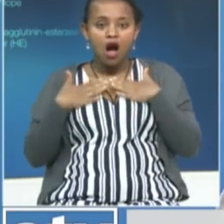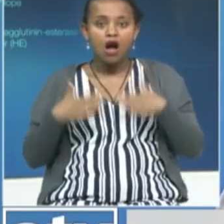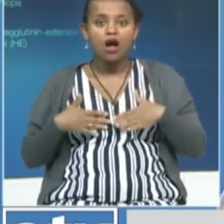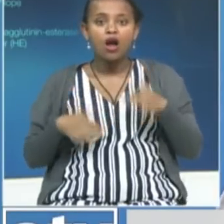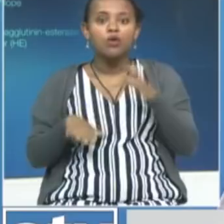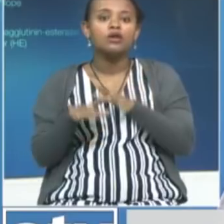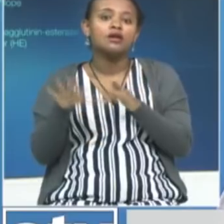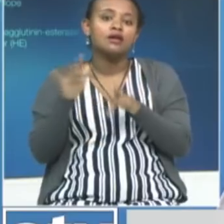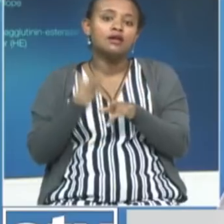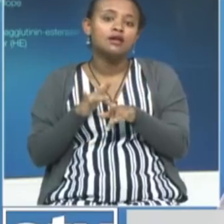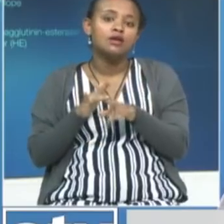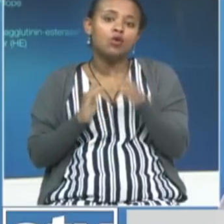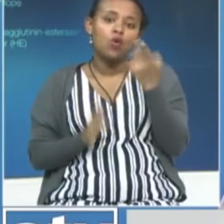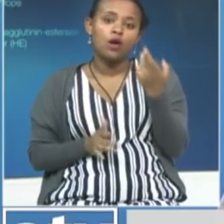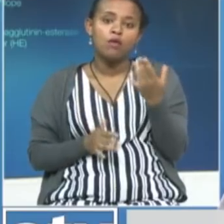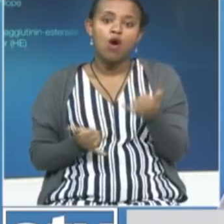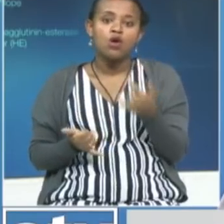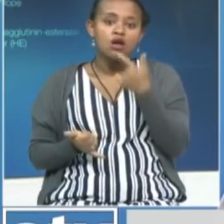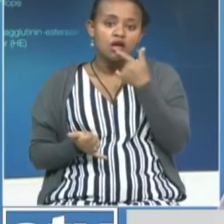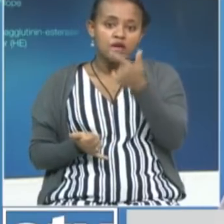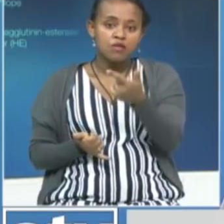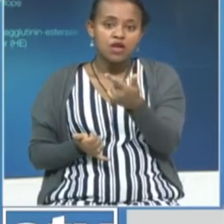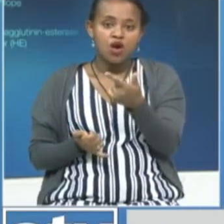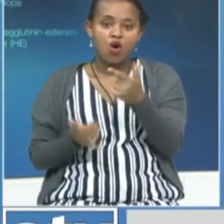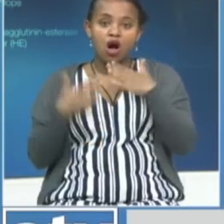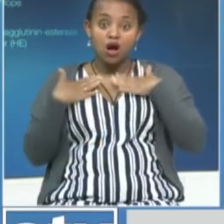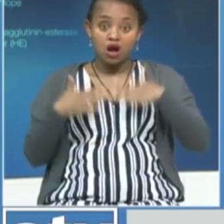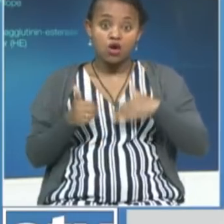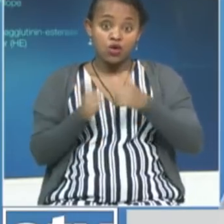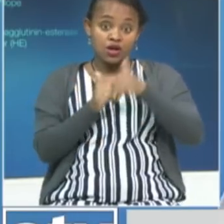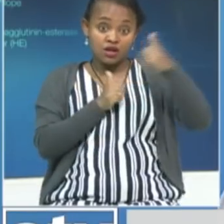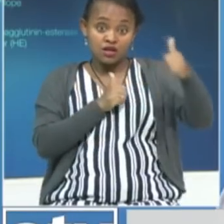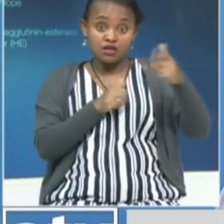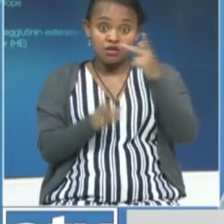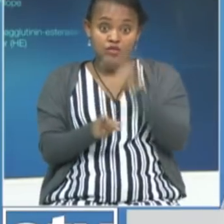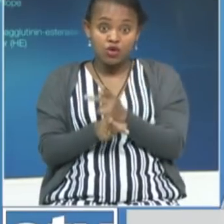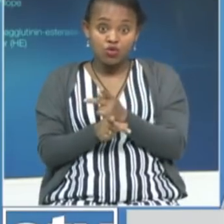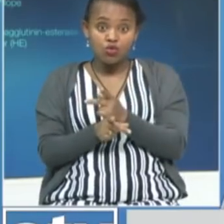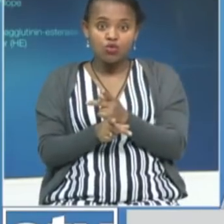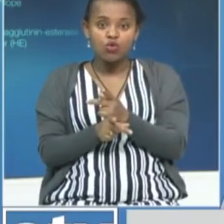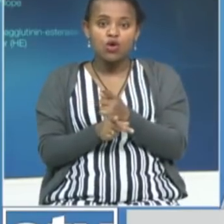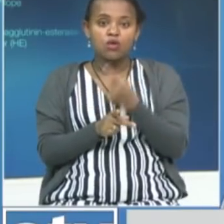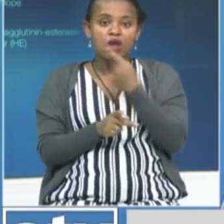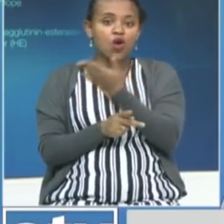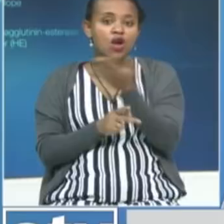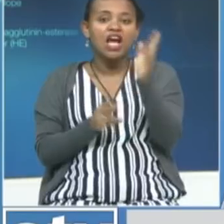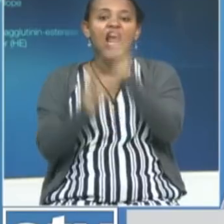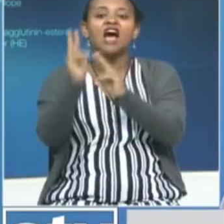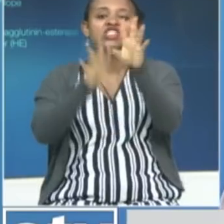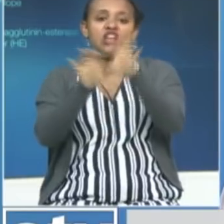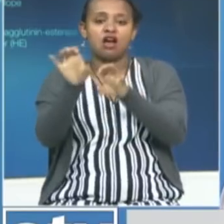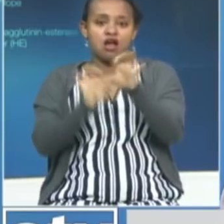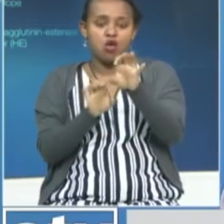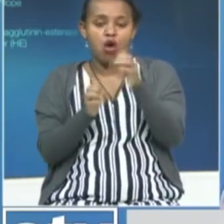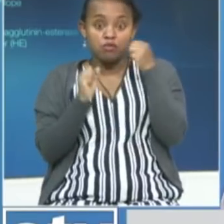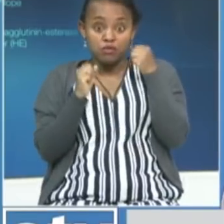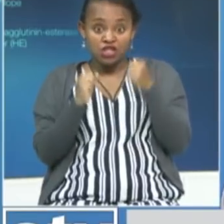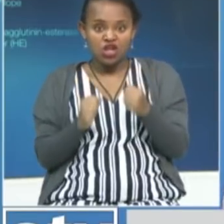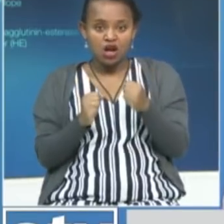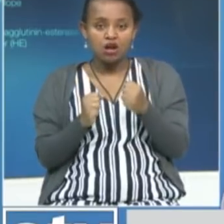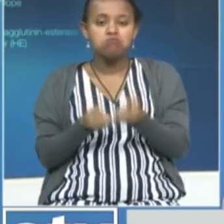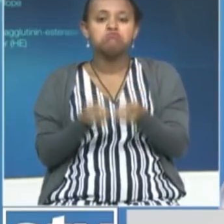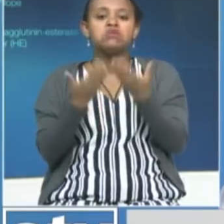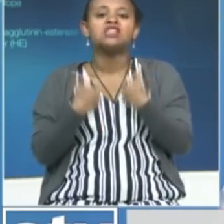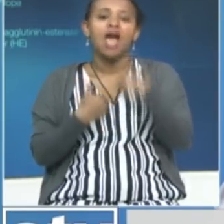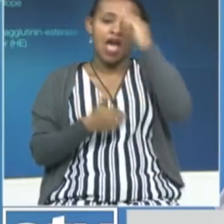የሆነ ንክኪም ወይም አሁን ምን ነው አካላዊ ርቀትን ጠብቁ የሚባለው ነገር አስቸጋሪ ያረጋል። ብቻል በዛ